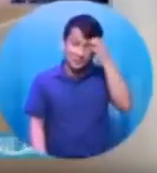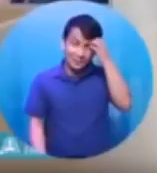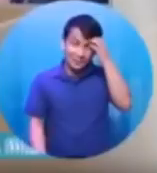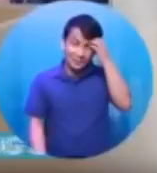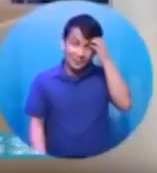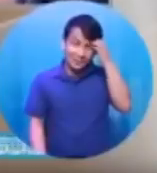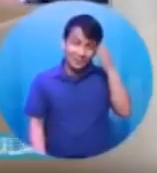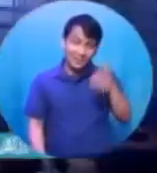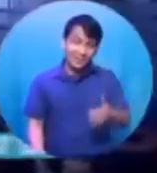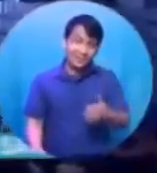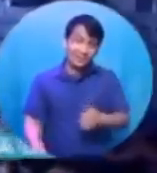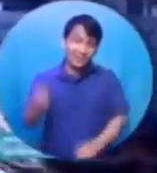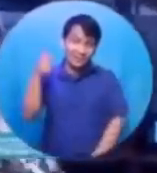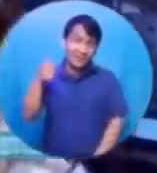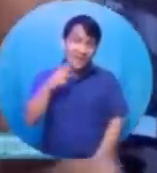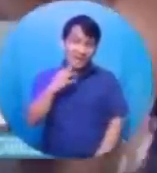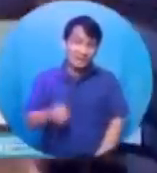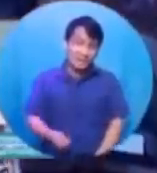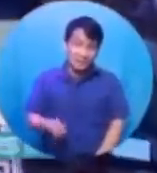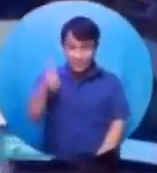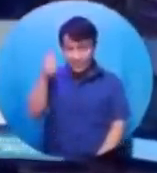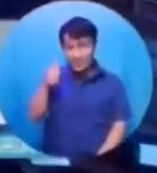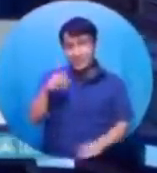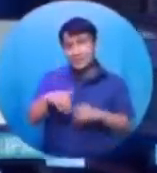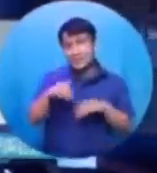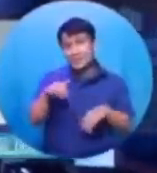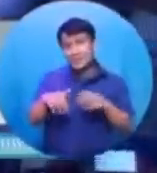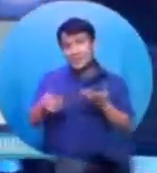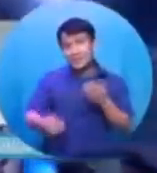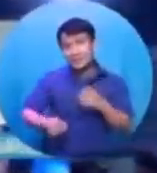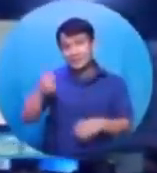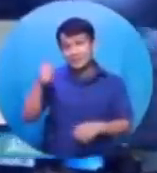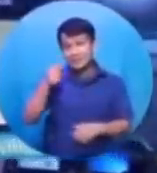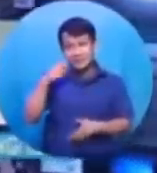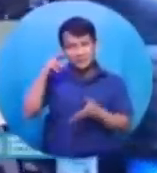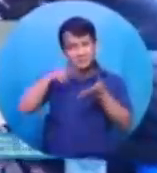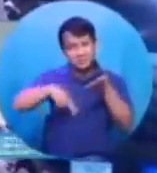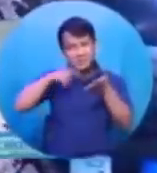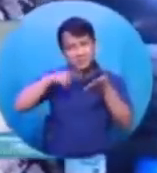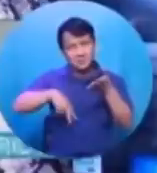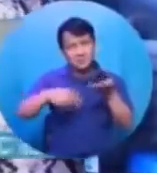mukhang unanimous ang hatol ng ating mga kapatid na keyboard warrior. No, ang mga nakikita kasi